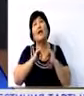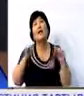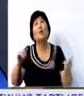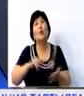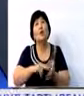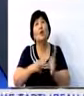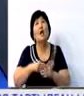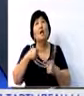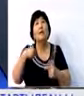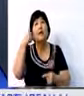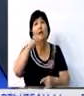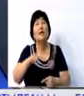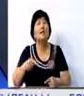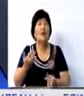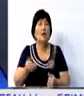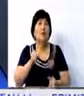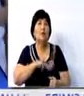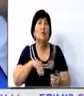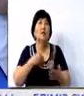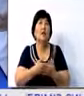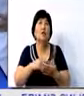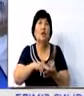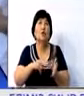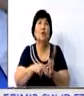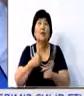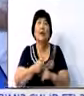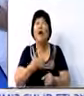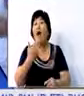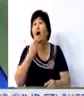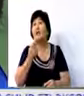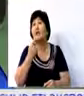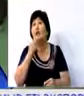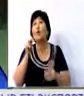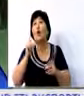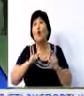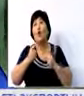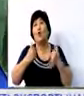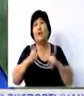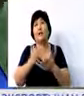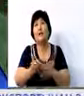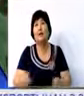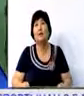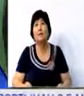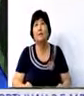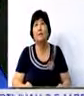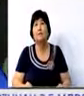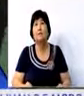көздейді. Бірнеше жылдан бері жемісті жұмыс жасап келе жатқан жобаның бірі ағылшын тілі үйірмесі.